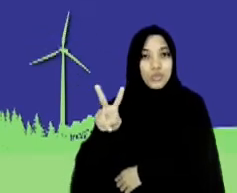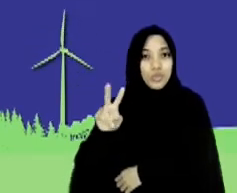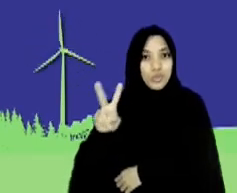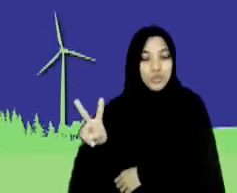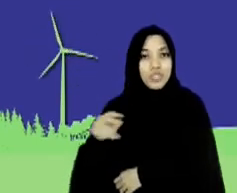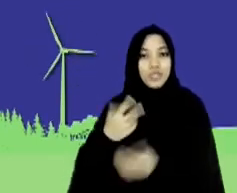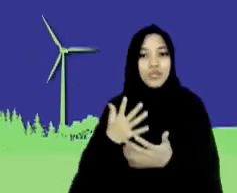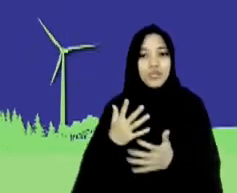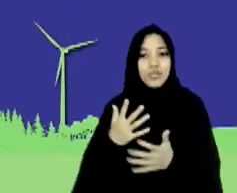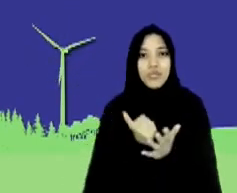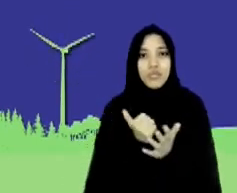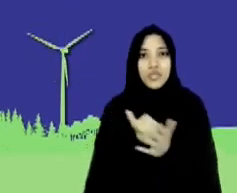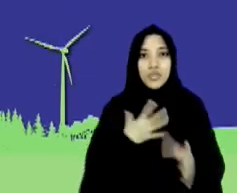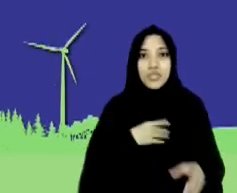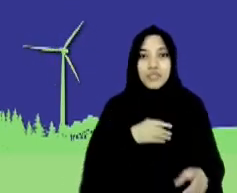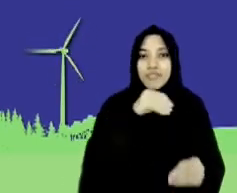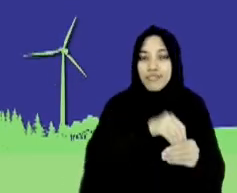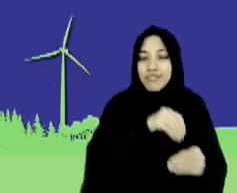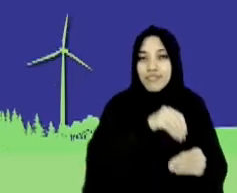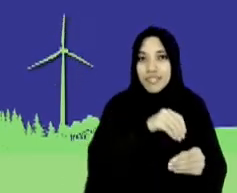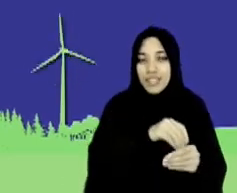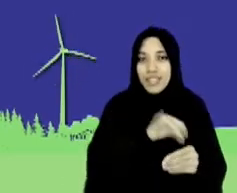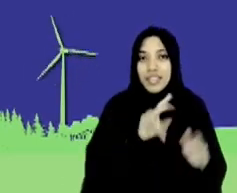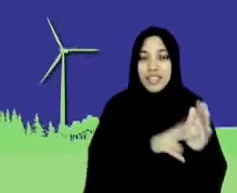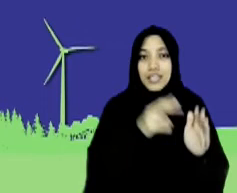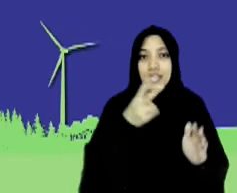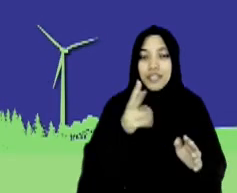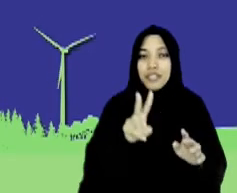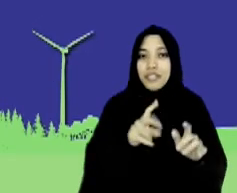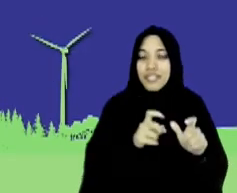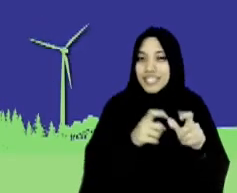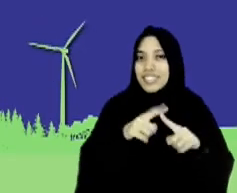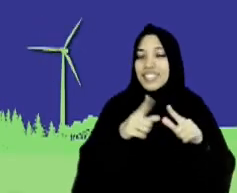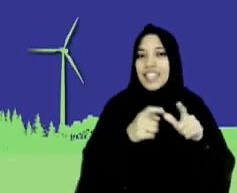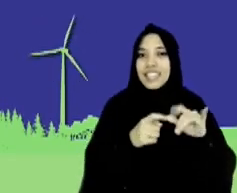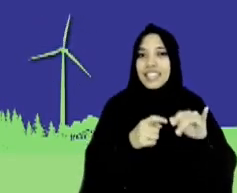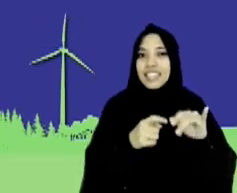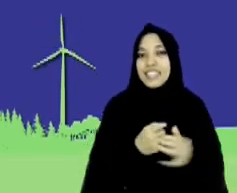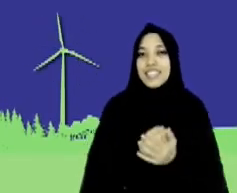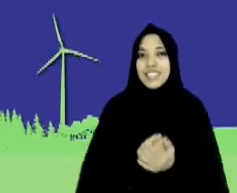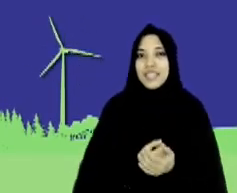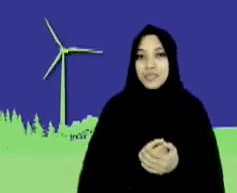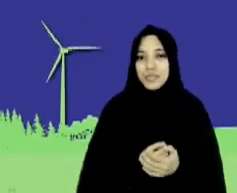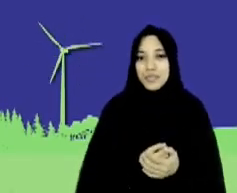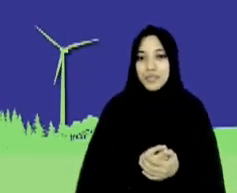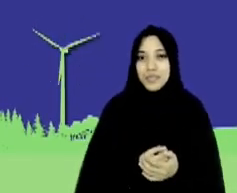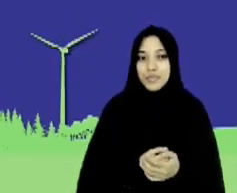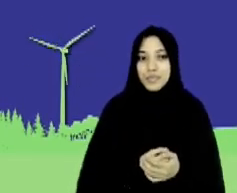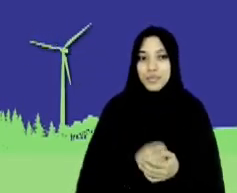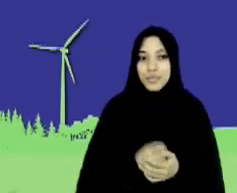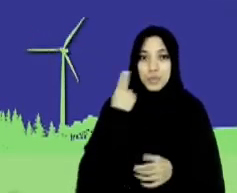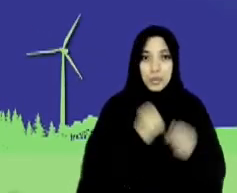sekitar 2 bilun eh eh Euro ya untuk eh melakukan apa yang disebut sebagai climate acceleration